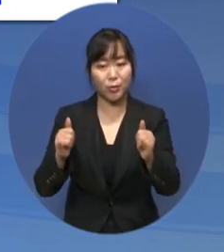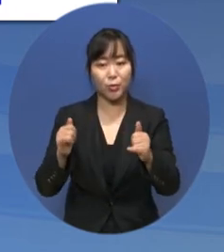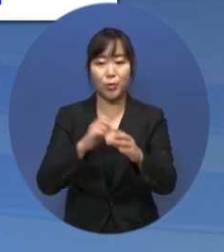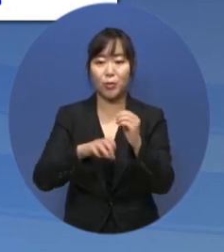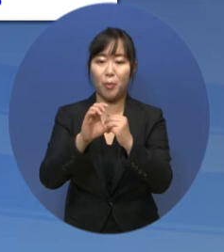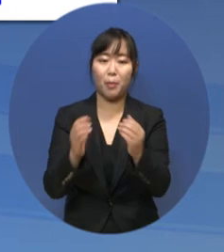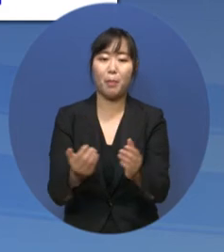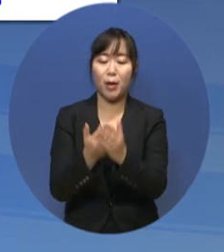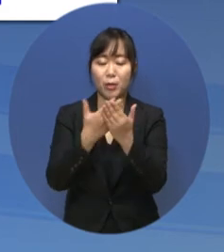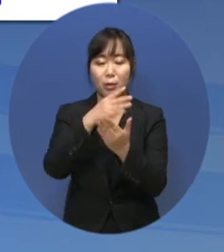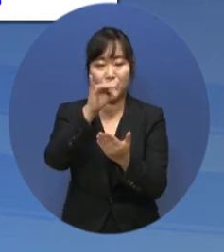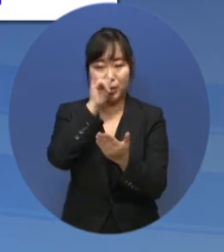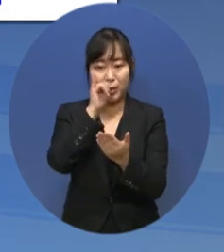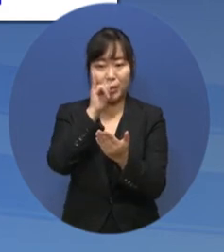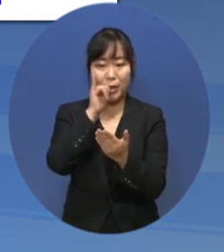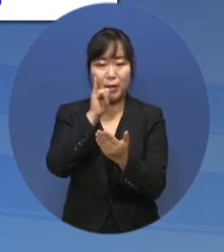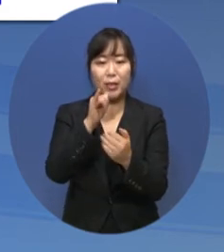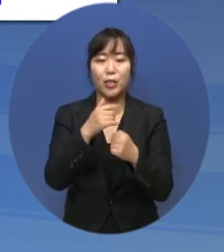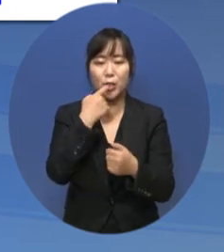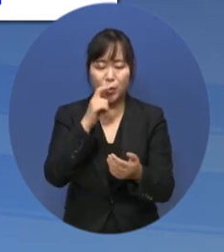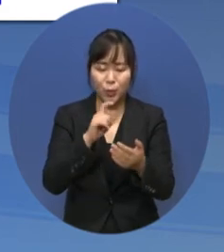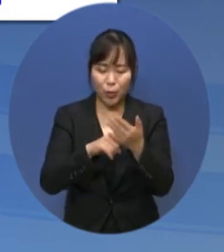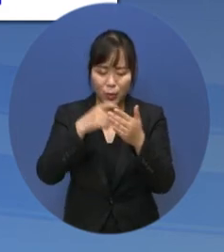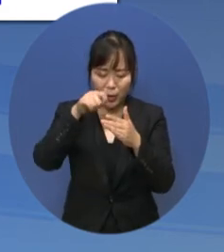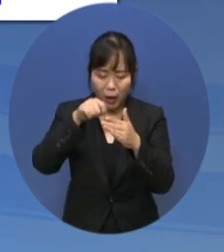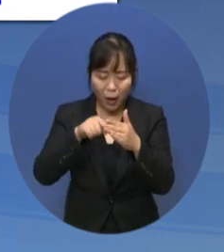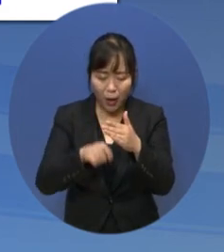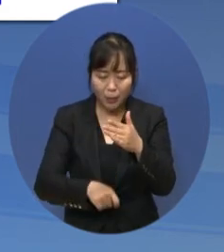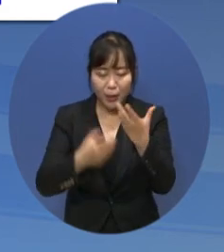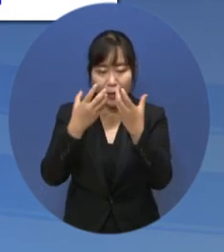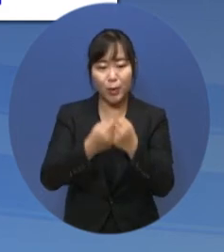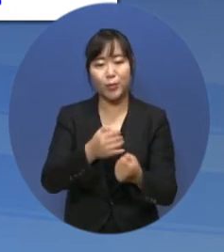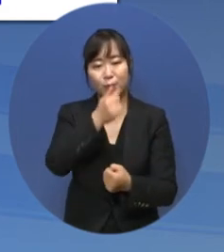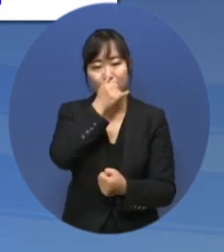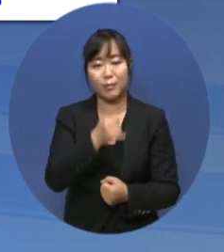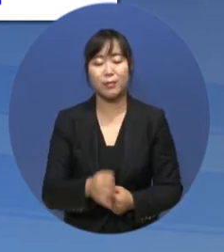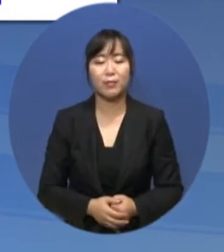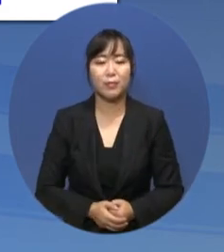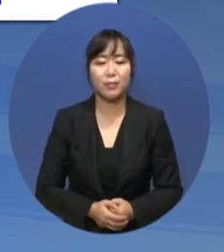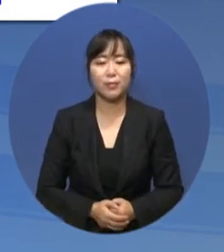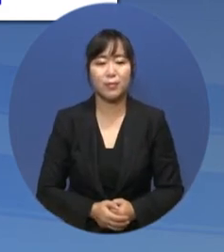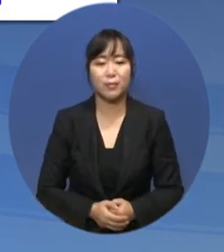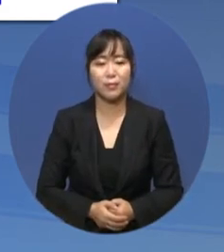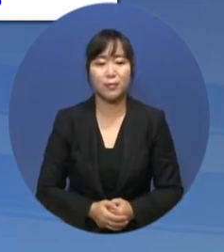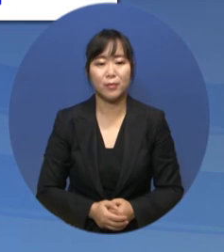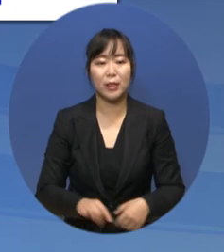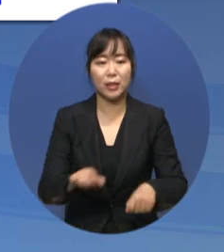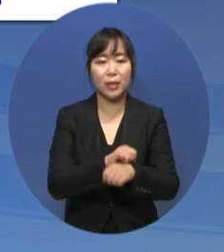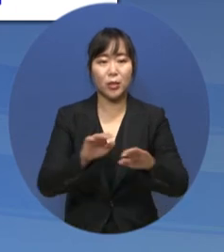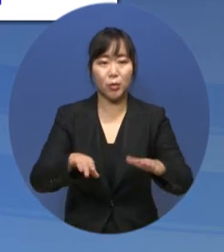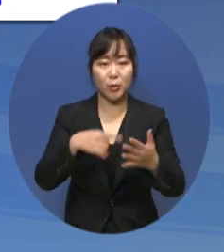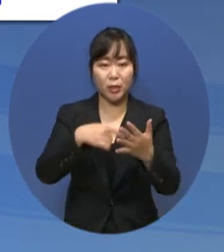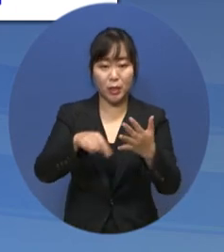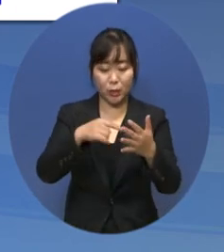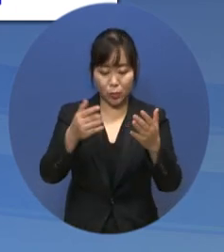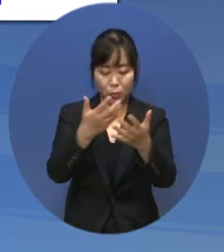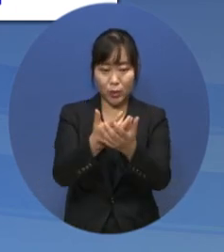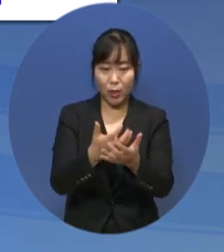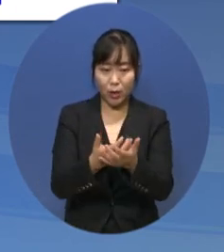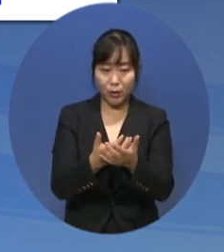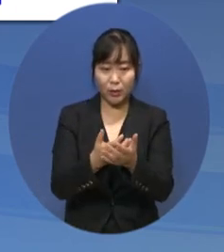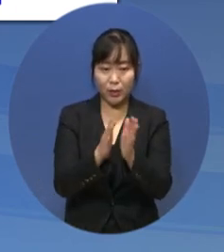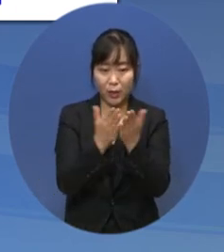단계 발전할 수 있도록 쉽고 깊이 있는 내용을 담았습니다. 특히 이번 지도서는